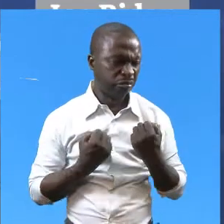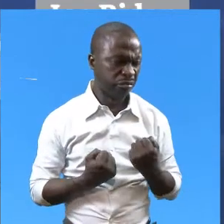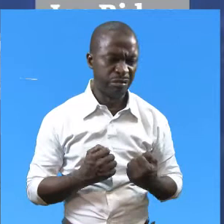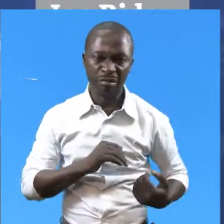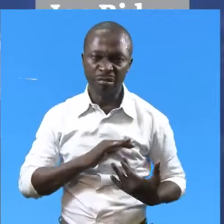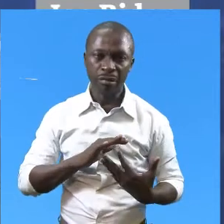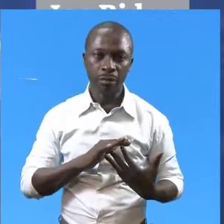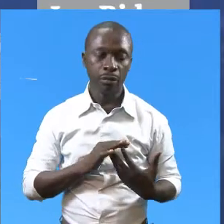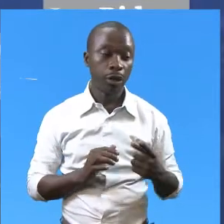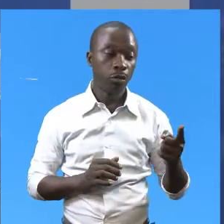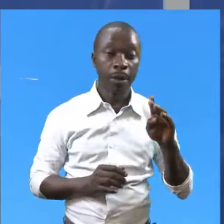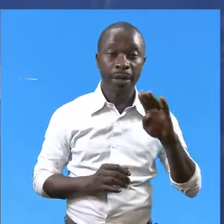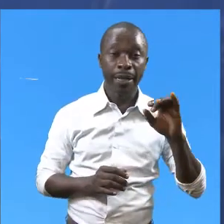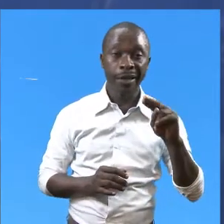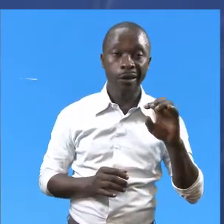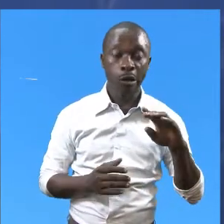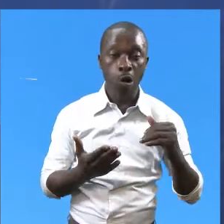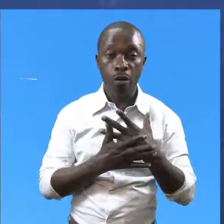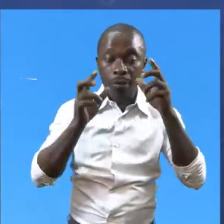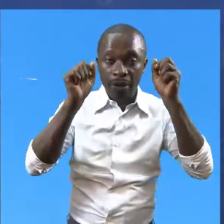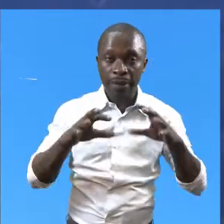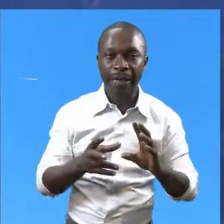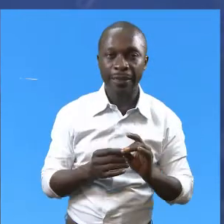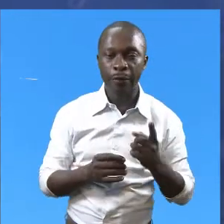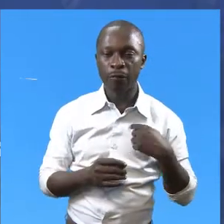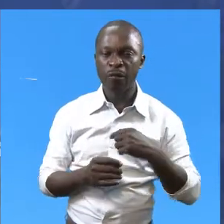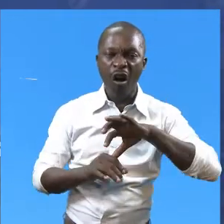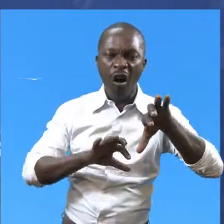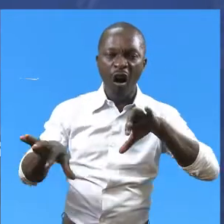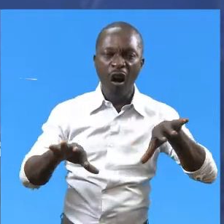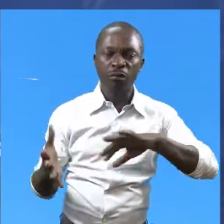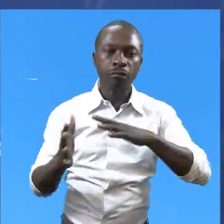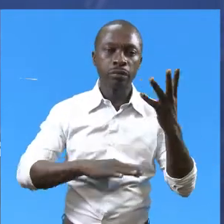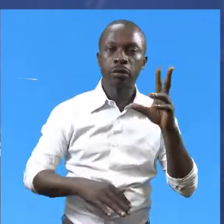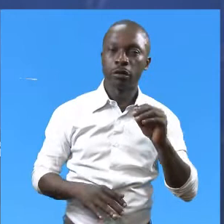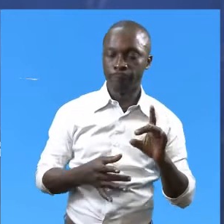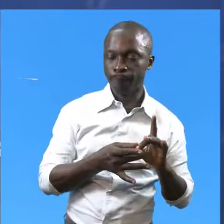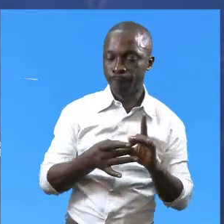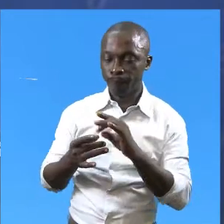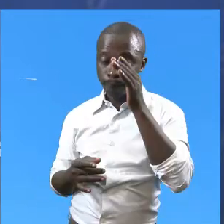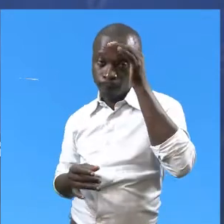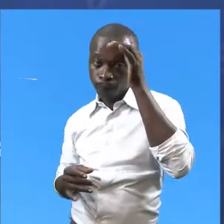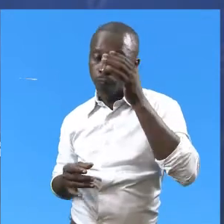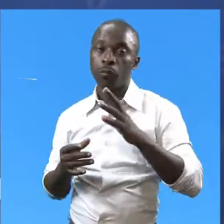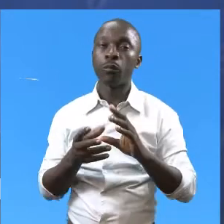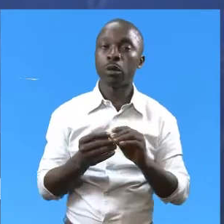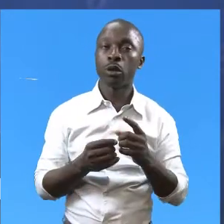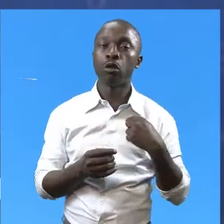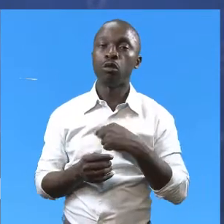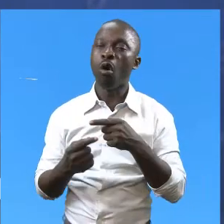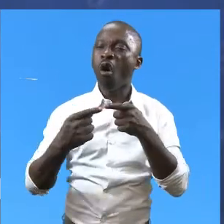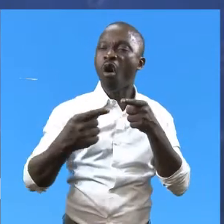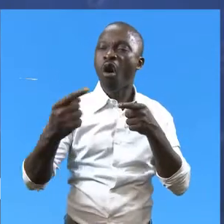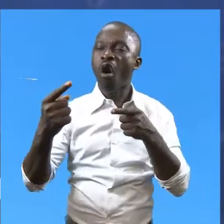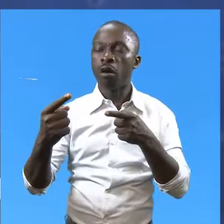son mot d'ordre, l'unité. Lors de son discours, il a martelé des formules répétées par pendant toute sa campagne, nous devons cesser de traiter